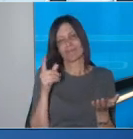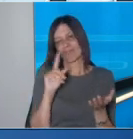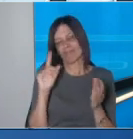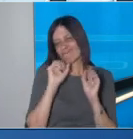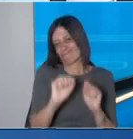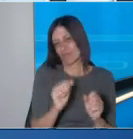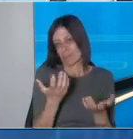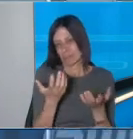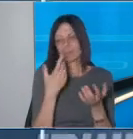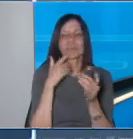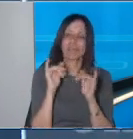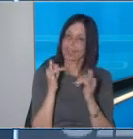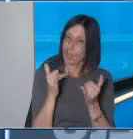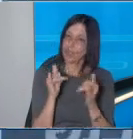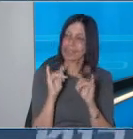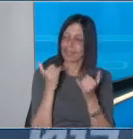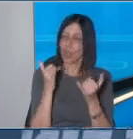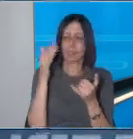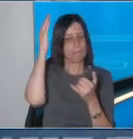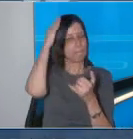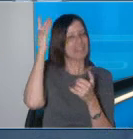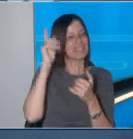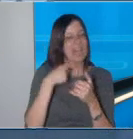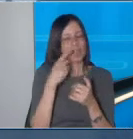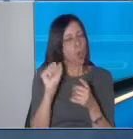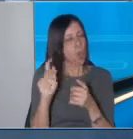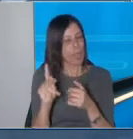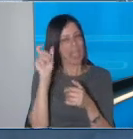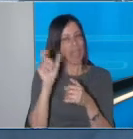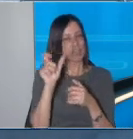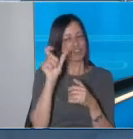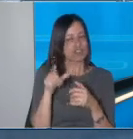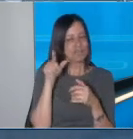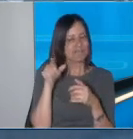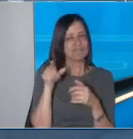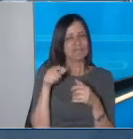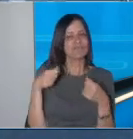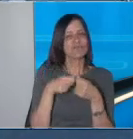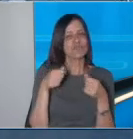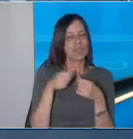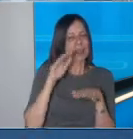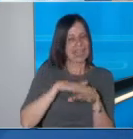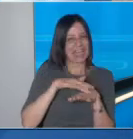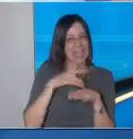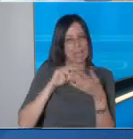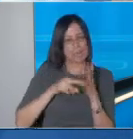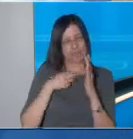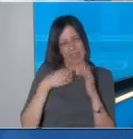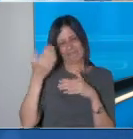אחריו. נכון, נכון, ונפתלי בנט היה צריך להגיד, אוקיי, האנשים האלה שייכים לקריירה הקודמת שלי